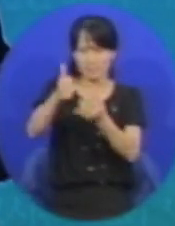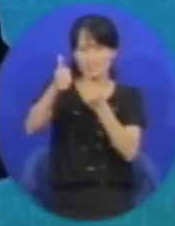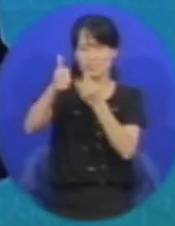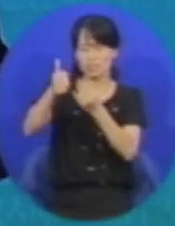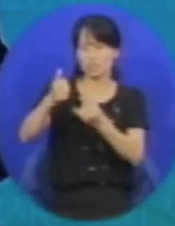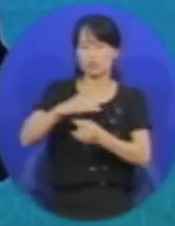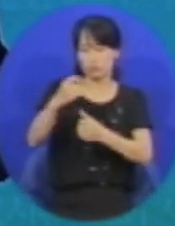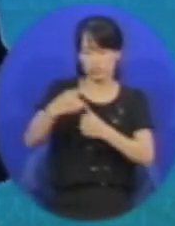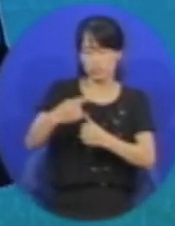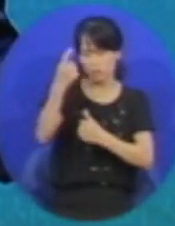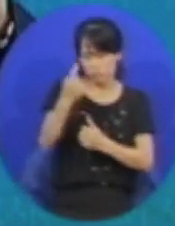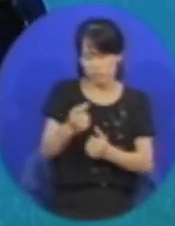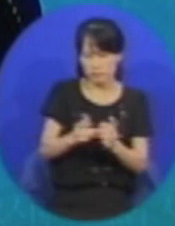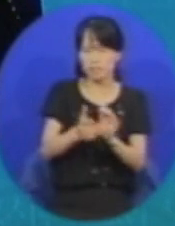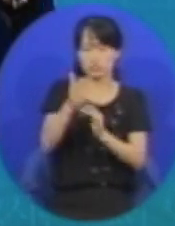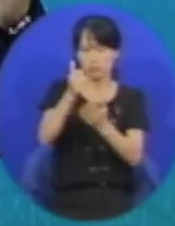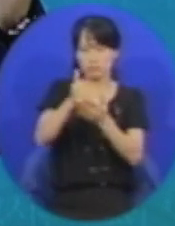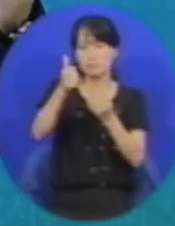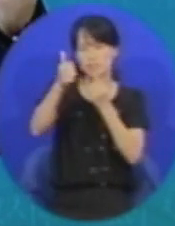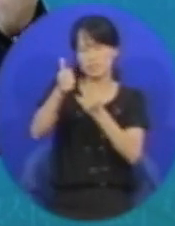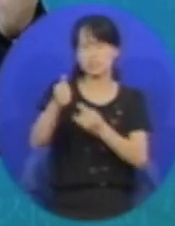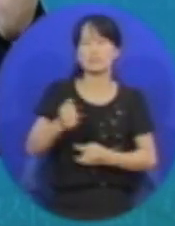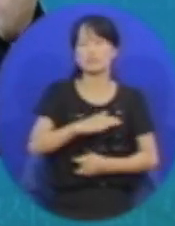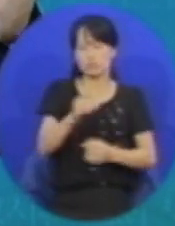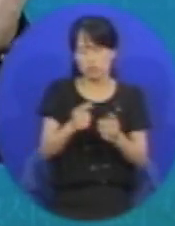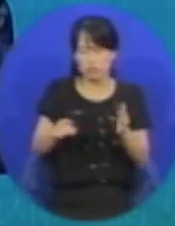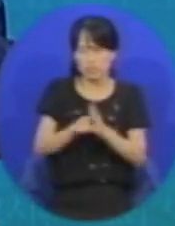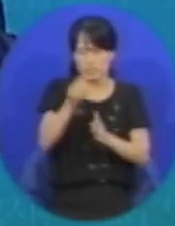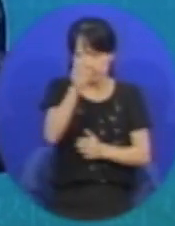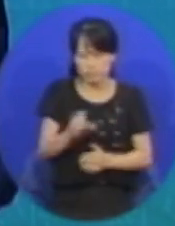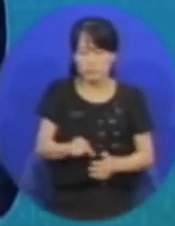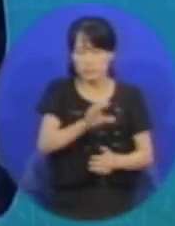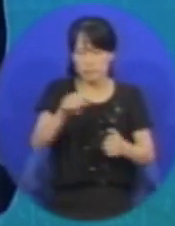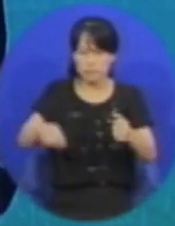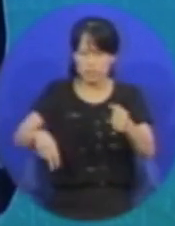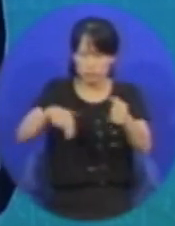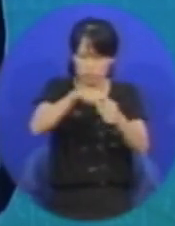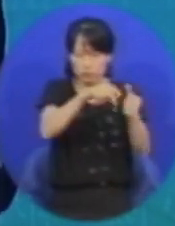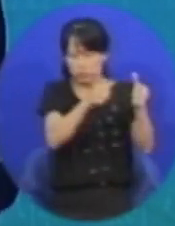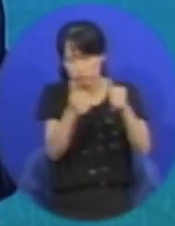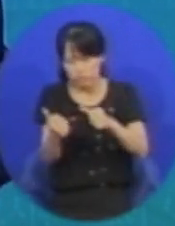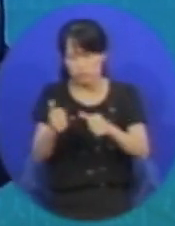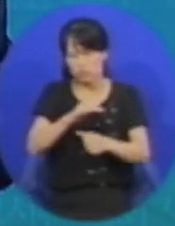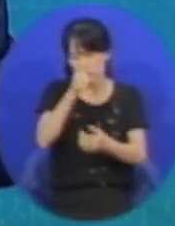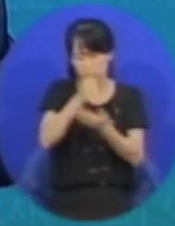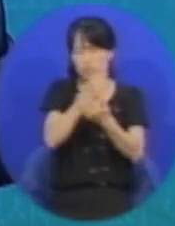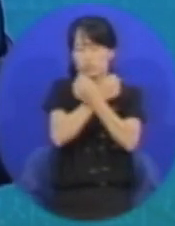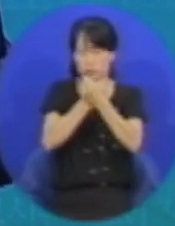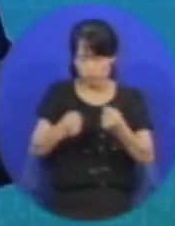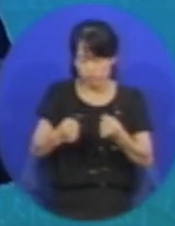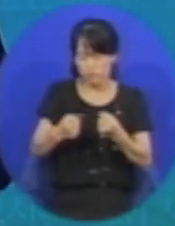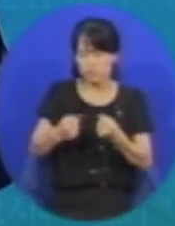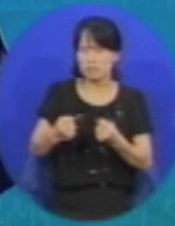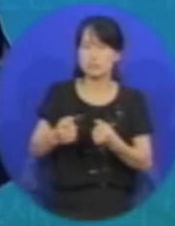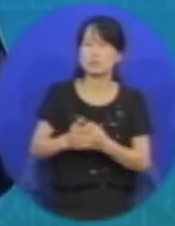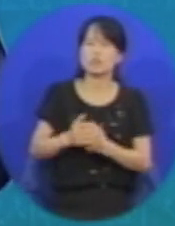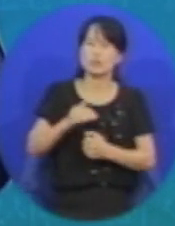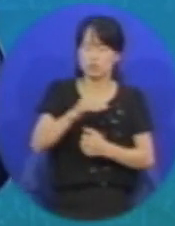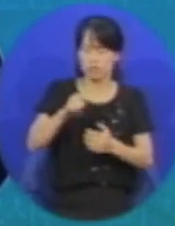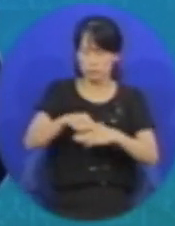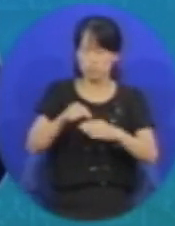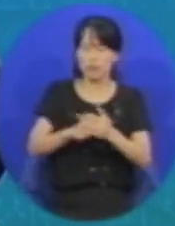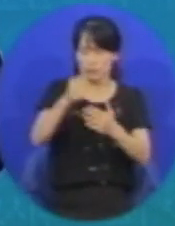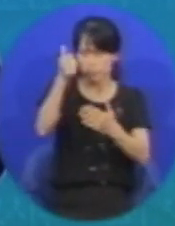오신 예수님께서 우리를 위해 십자가에 죽으시고 우리의 죄를 사하시고 우리 마음에 오셔서 우리의 생명과